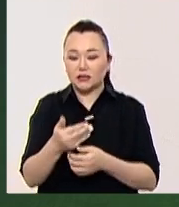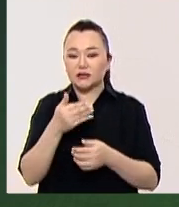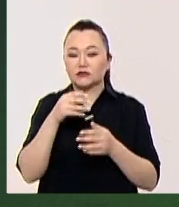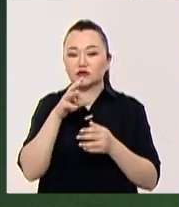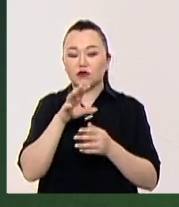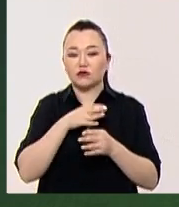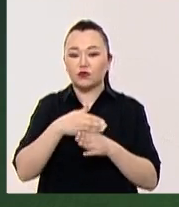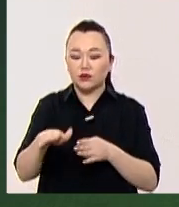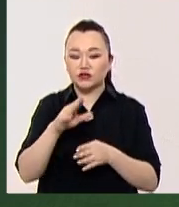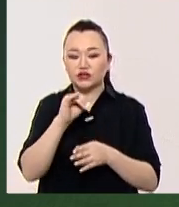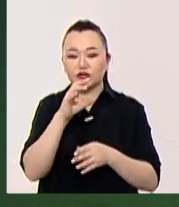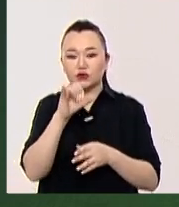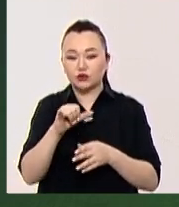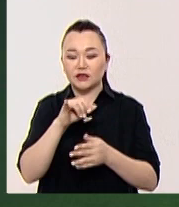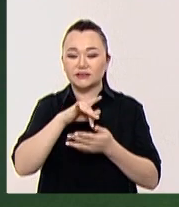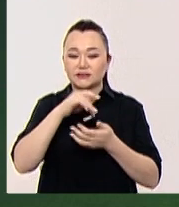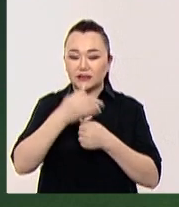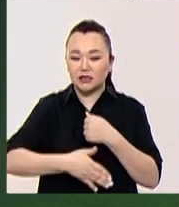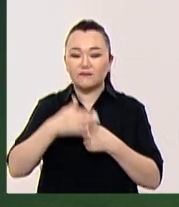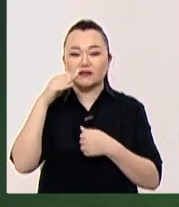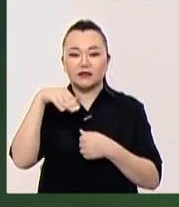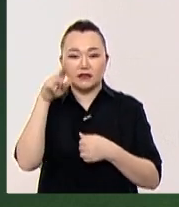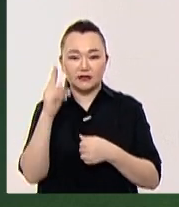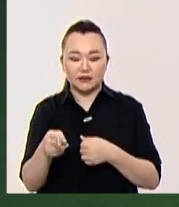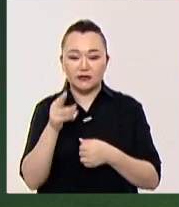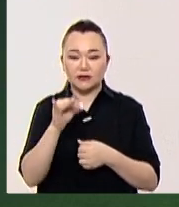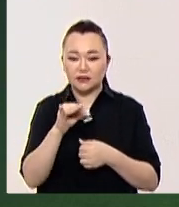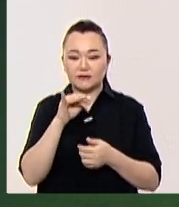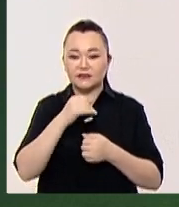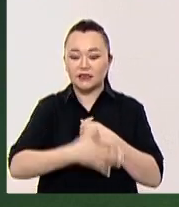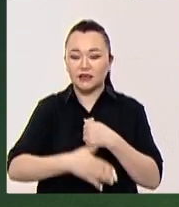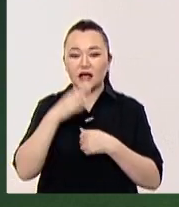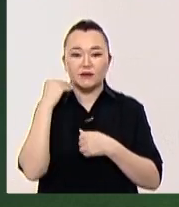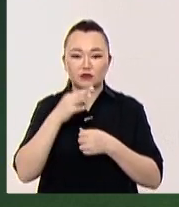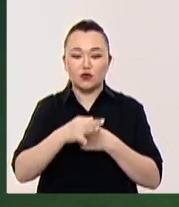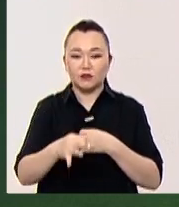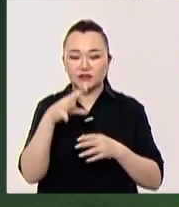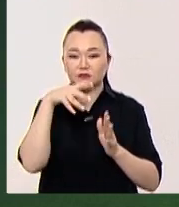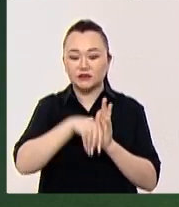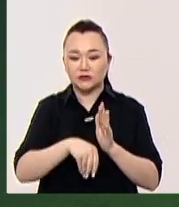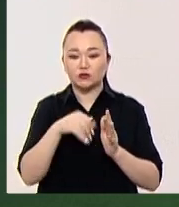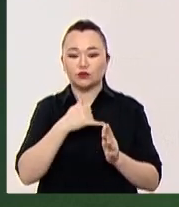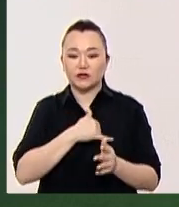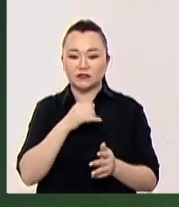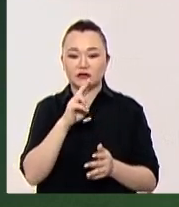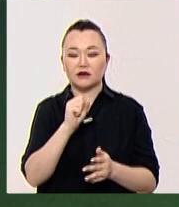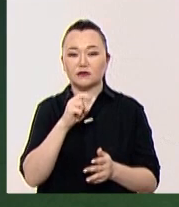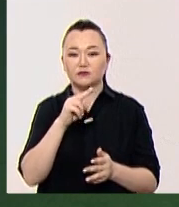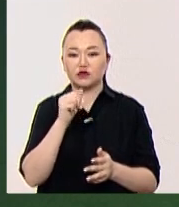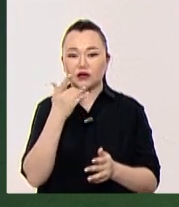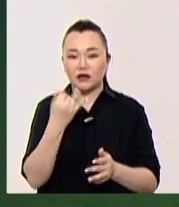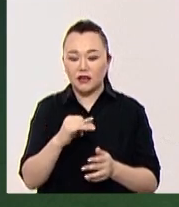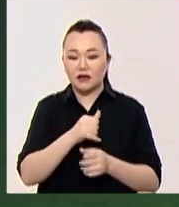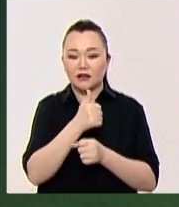выйдет Жетысуская область с центром в Талдыкургане, а центр Алматинской области сместится у нас в Копчегай, который